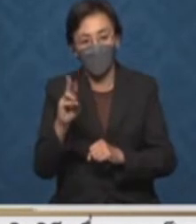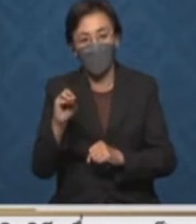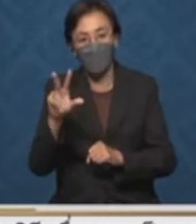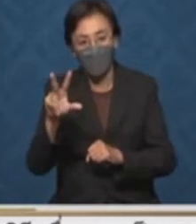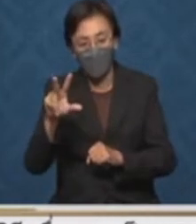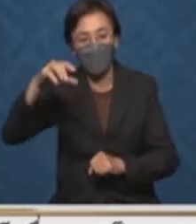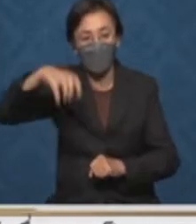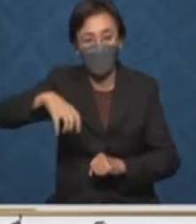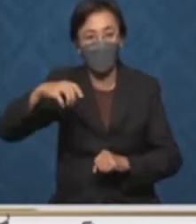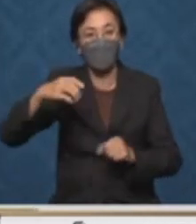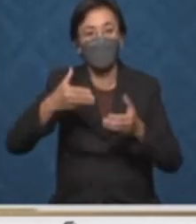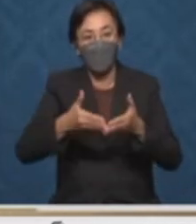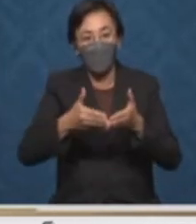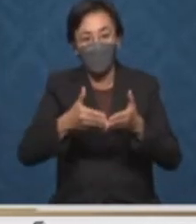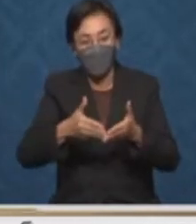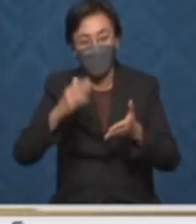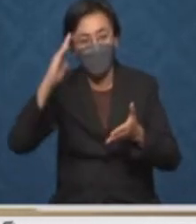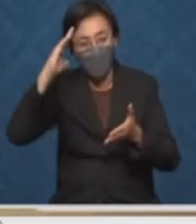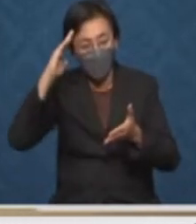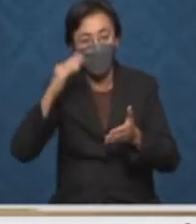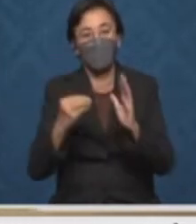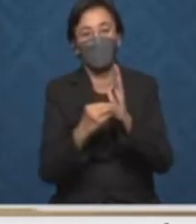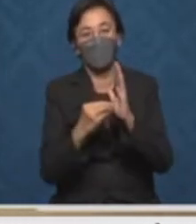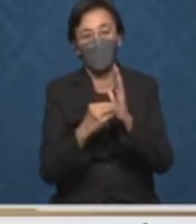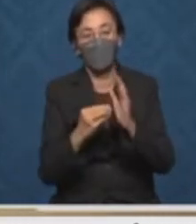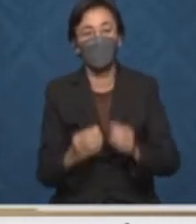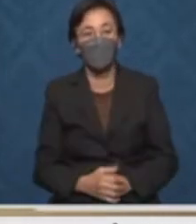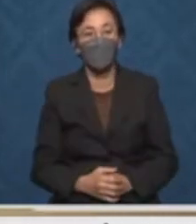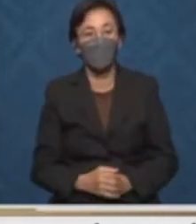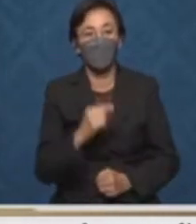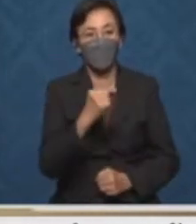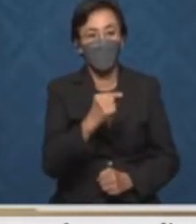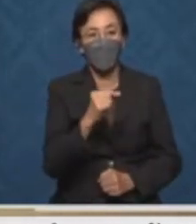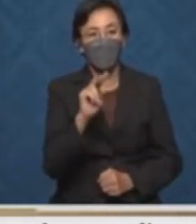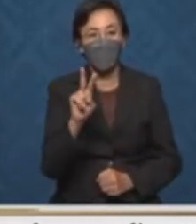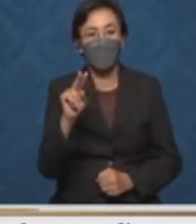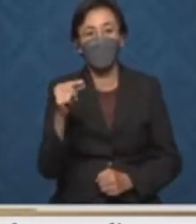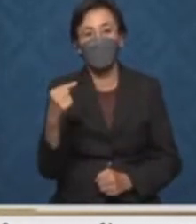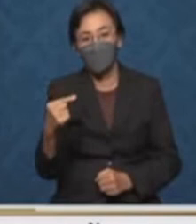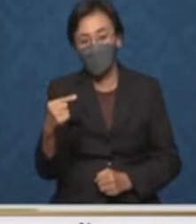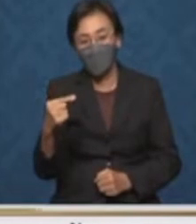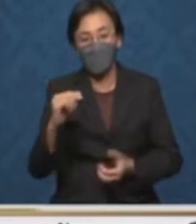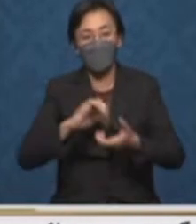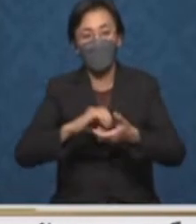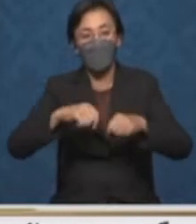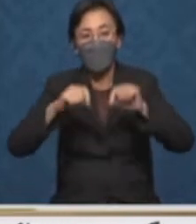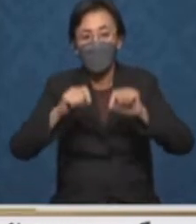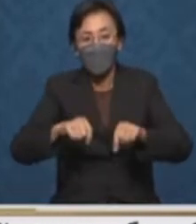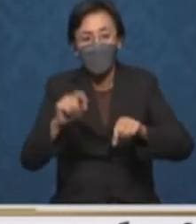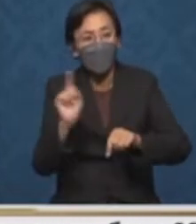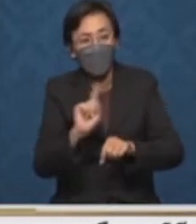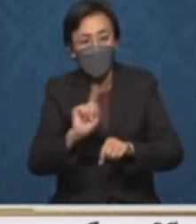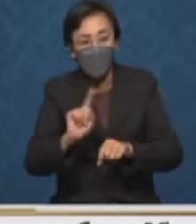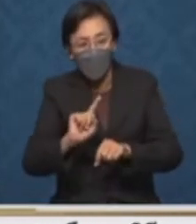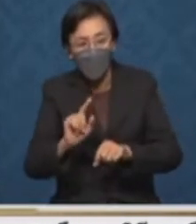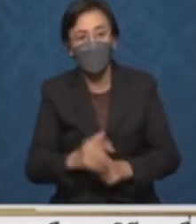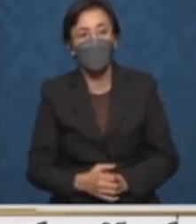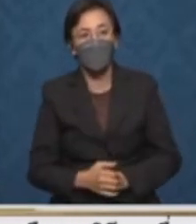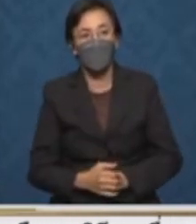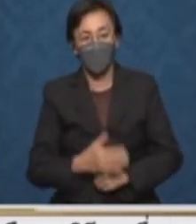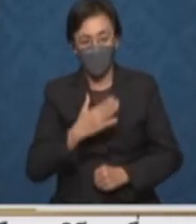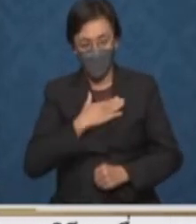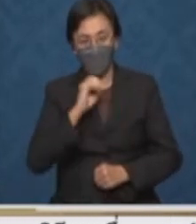พว่าไอ้ G2G เนี่ยมันไปทำยังไงนะครับผมบอกว่